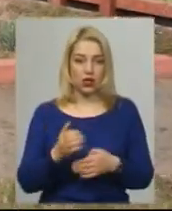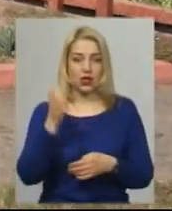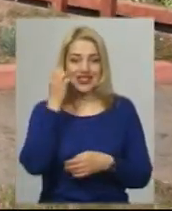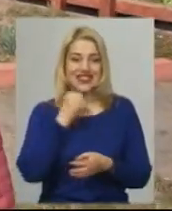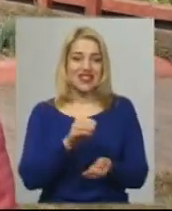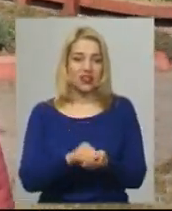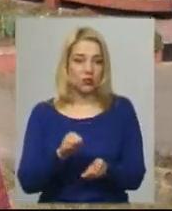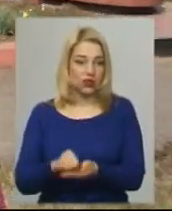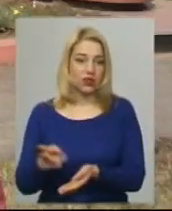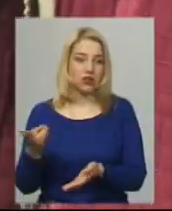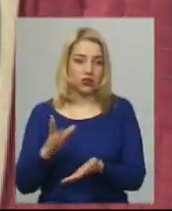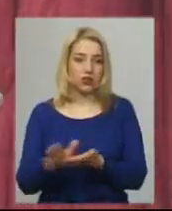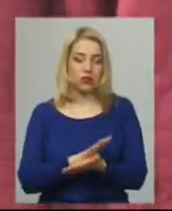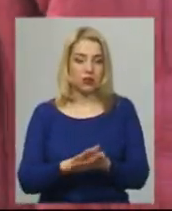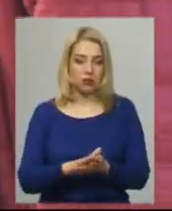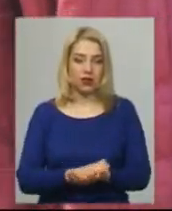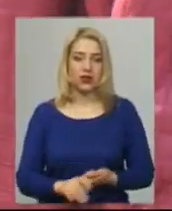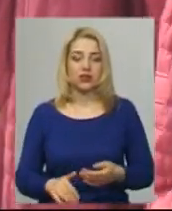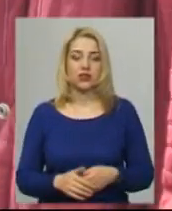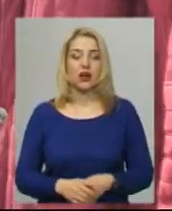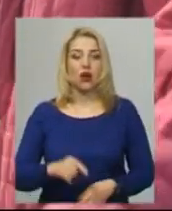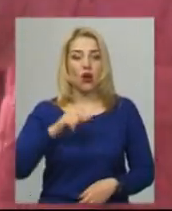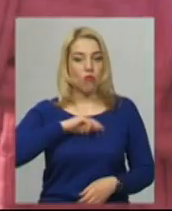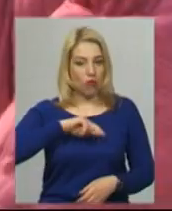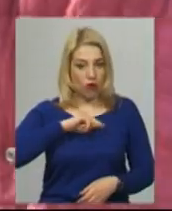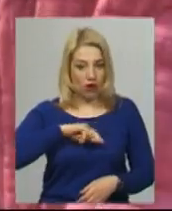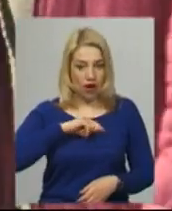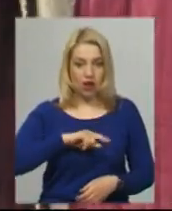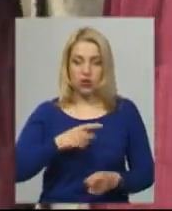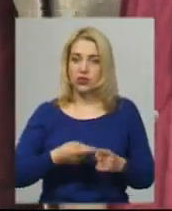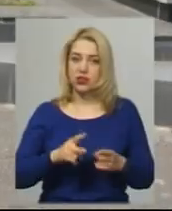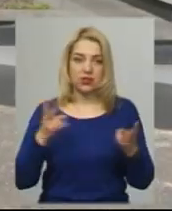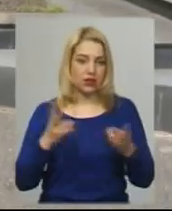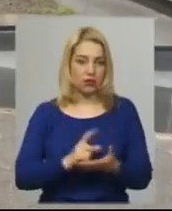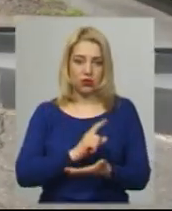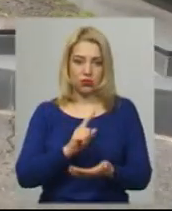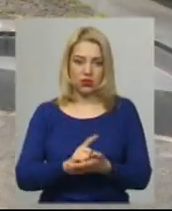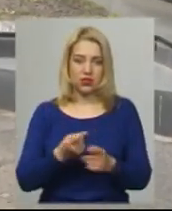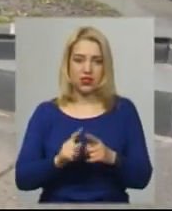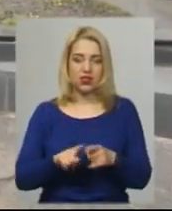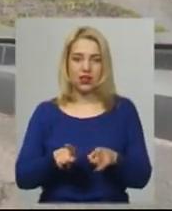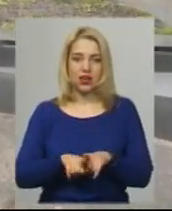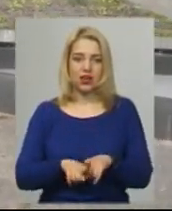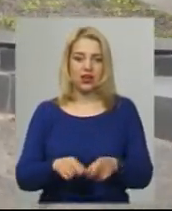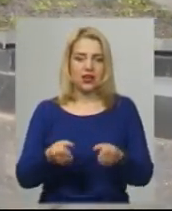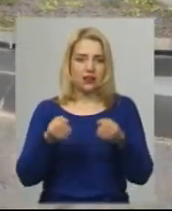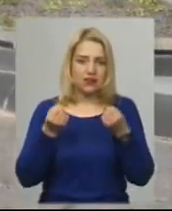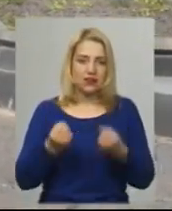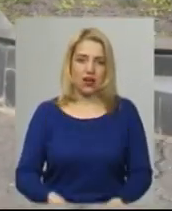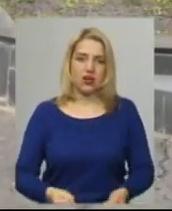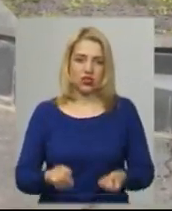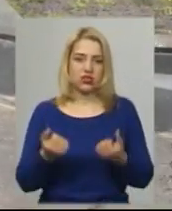вже треба прибрати. Морально це треба обов'язково. Це така тяжкість, коли за стільки